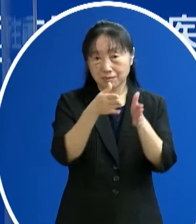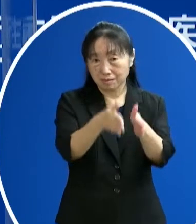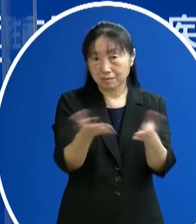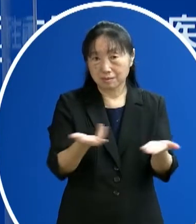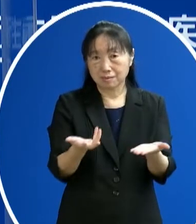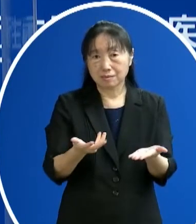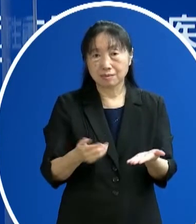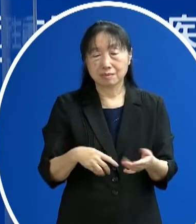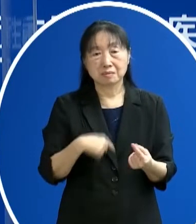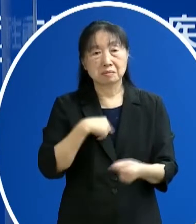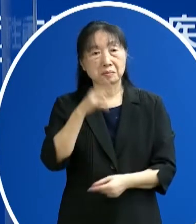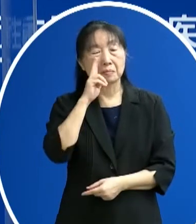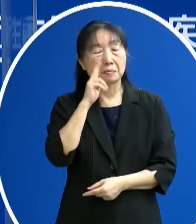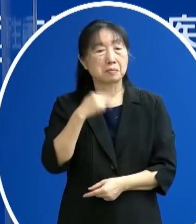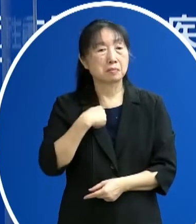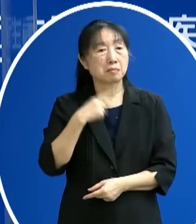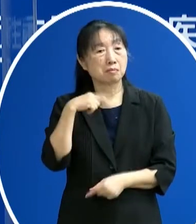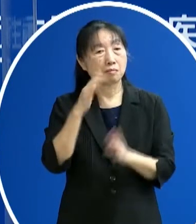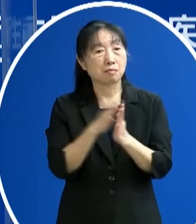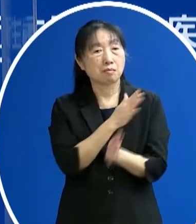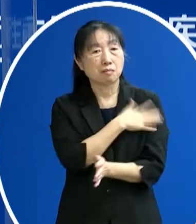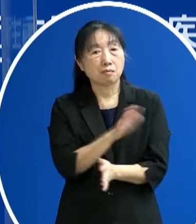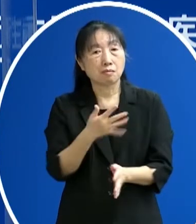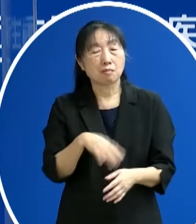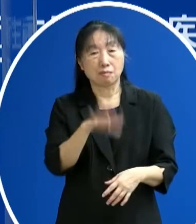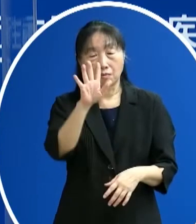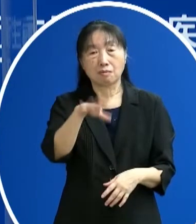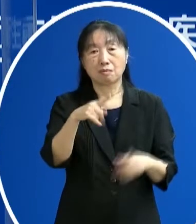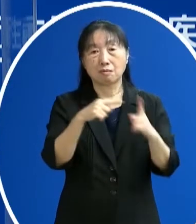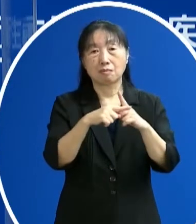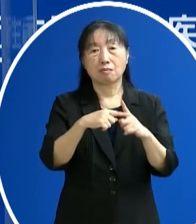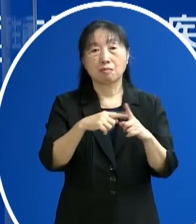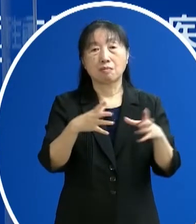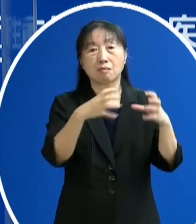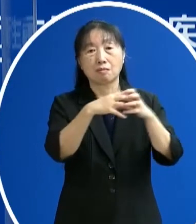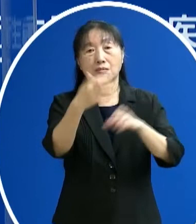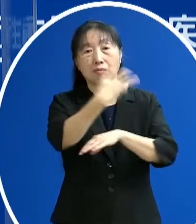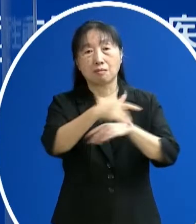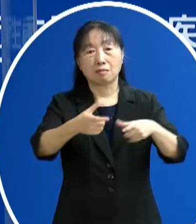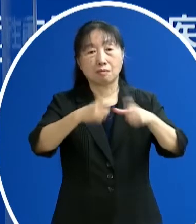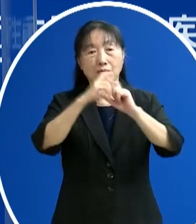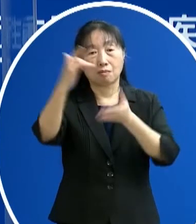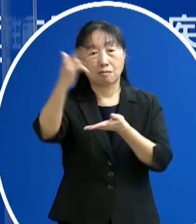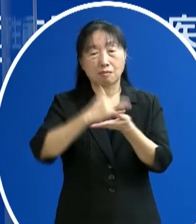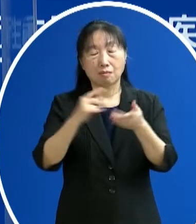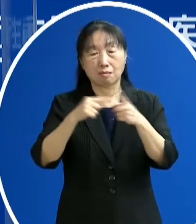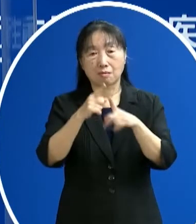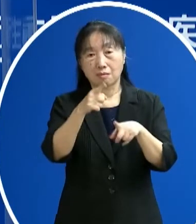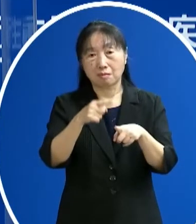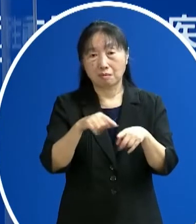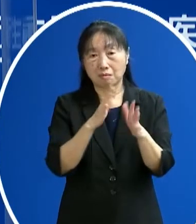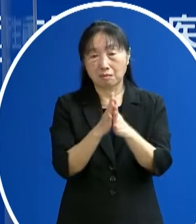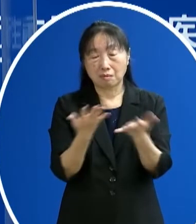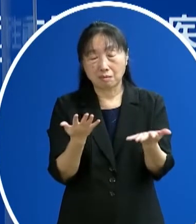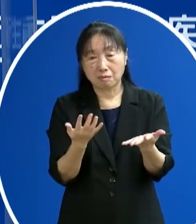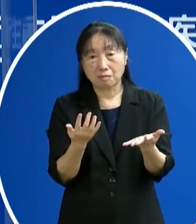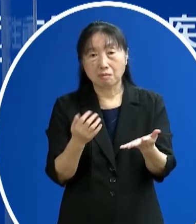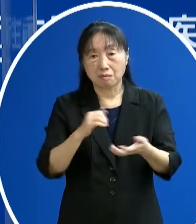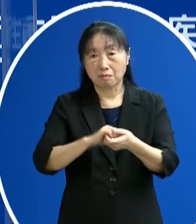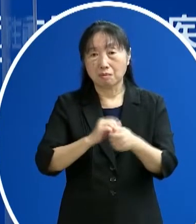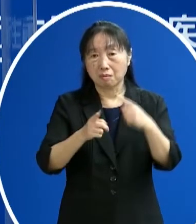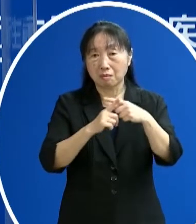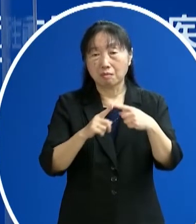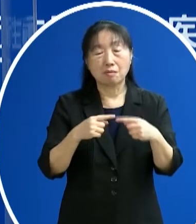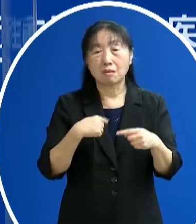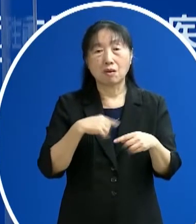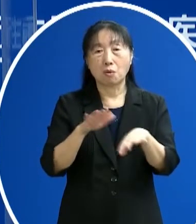子我们都漠不关心，那是不是现在已经有从伯利回来的相关的一些破口？第二，跟大家讲不会，因为跟伯利